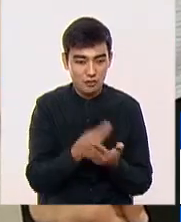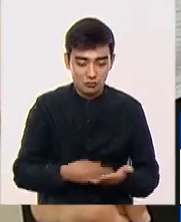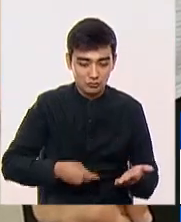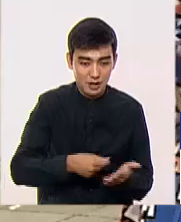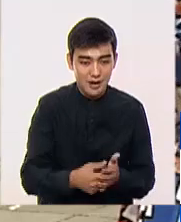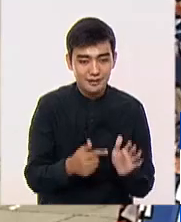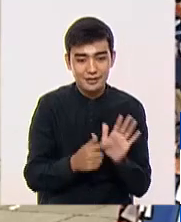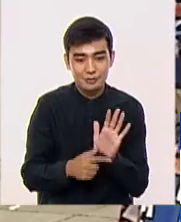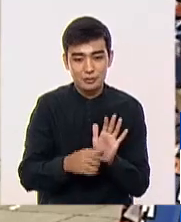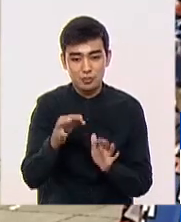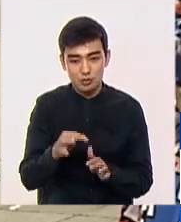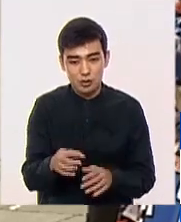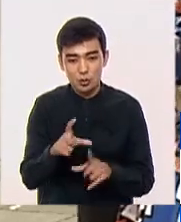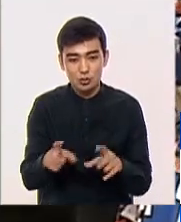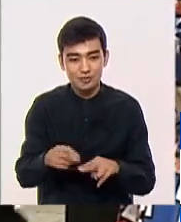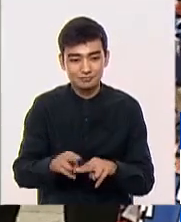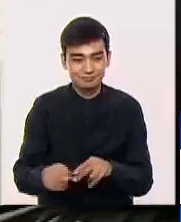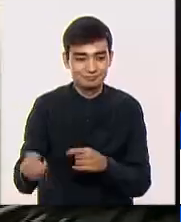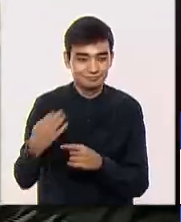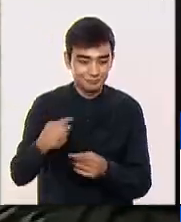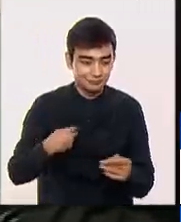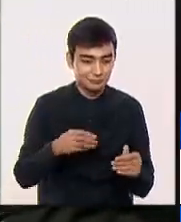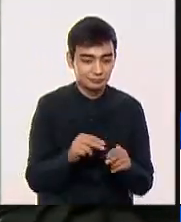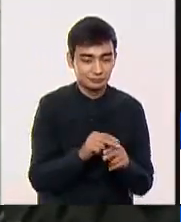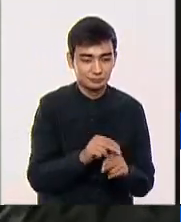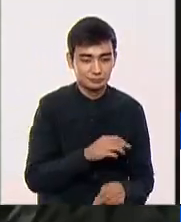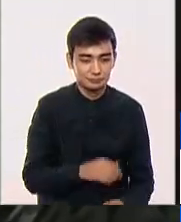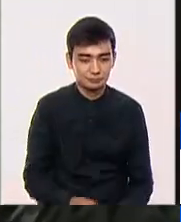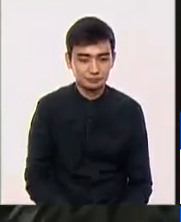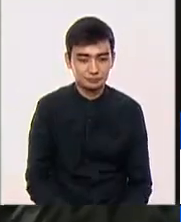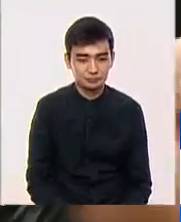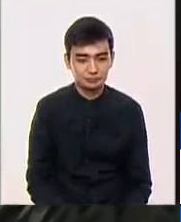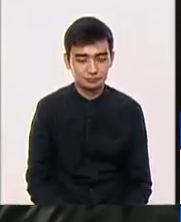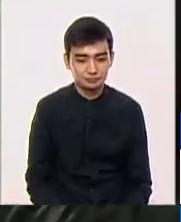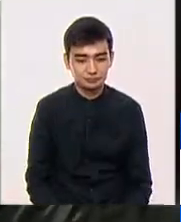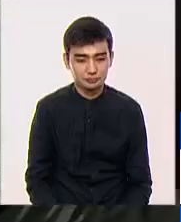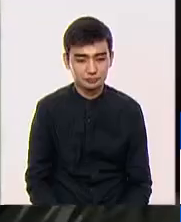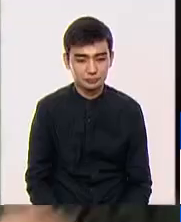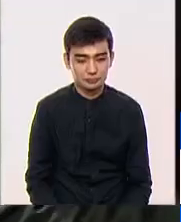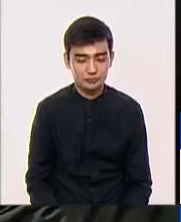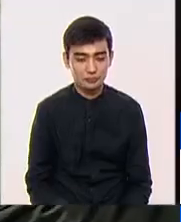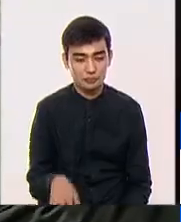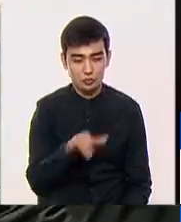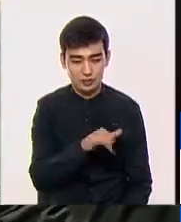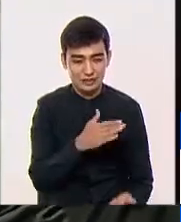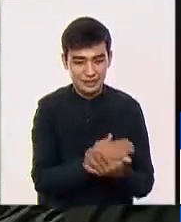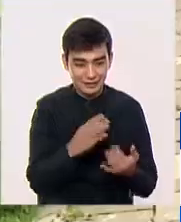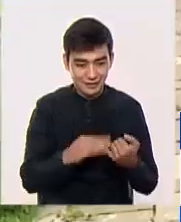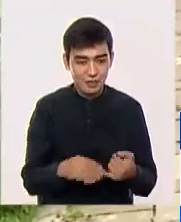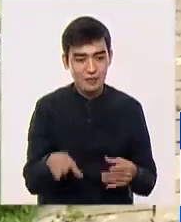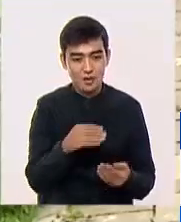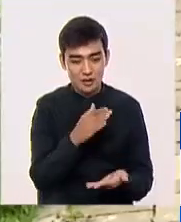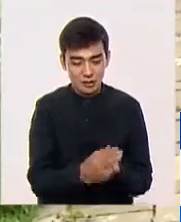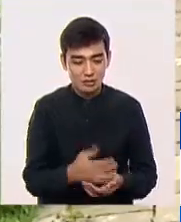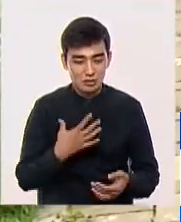ал 70% үлескерлер толтырған екен. Да какая разница? У них есть земля, у них целевое назначение соблюдено.